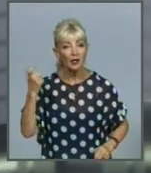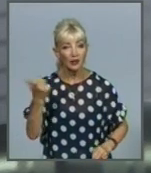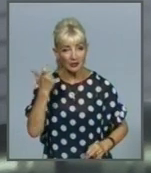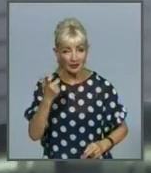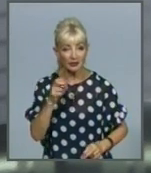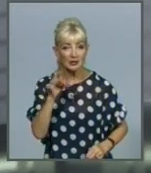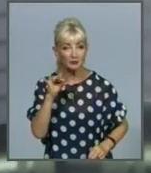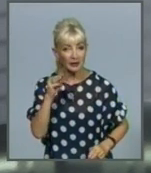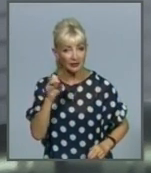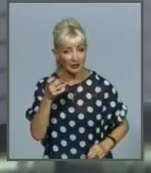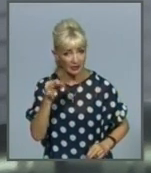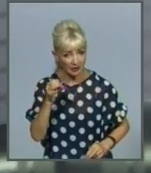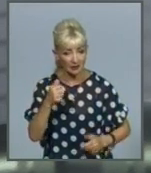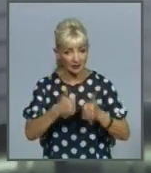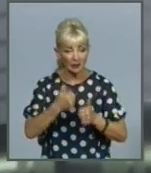в спринтерской гонке